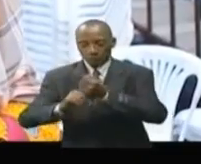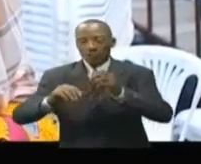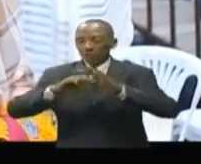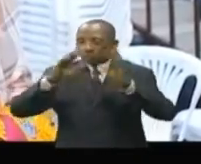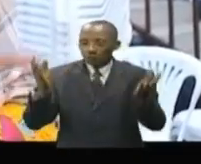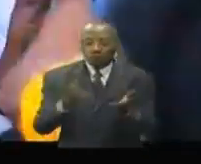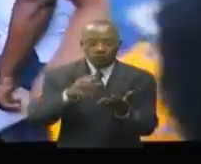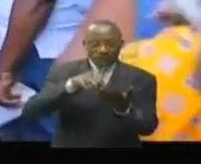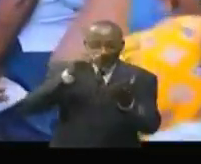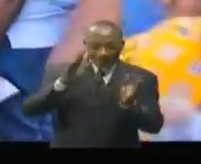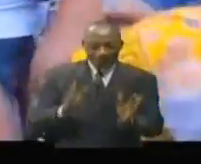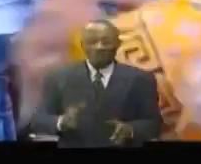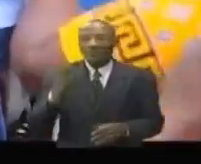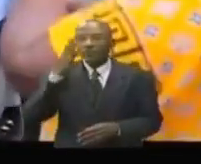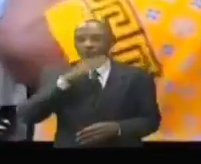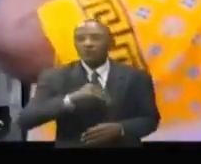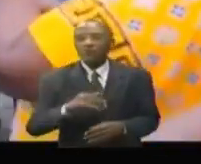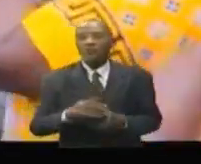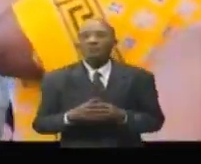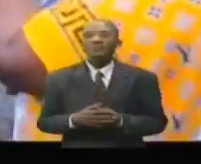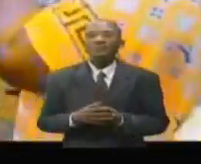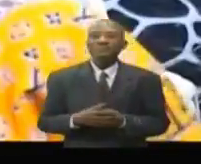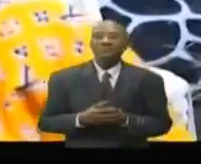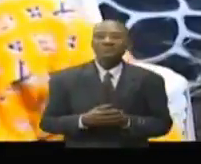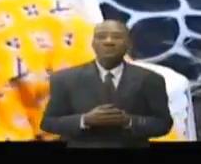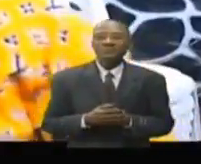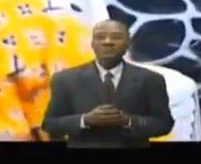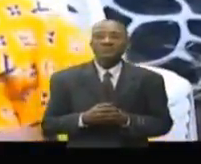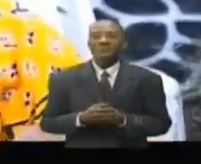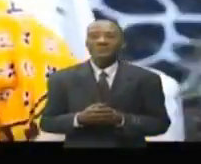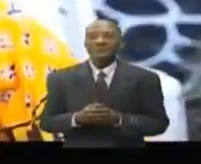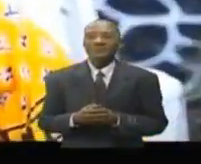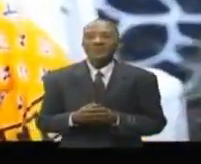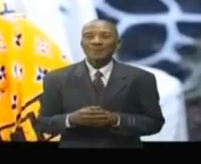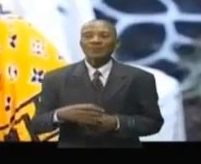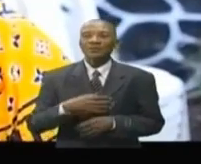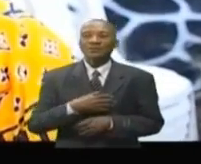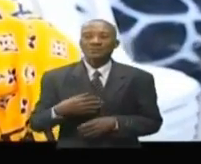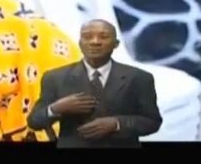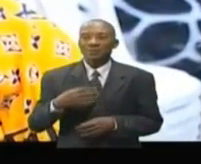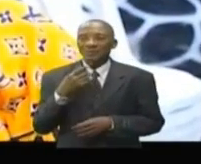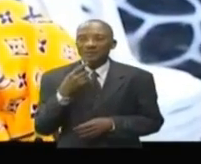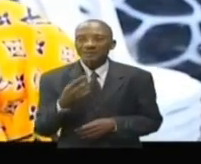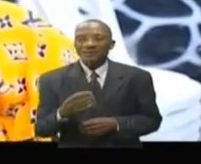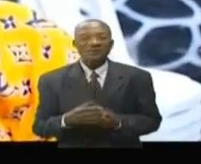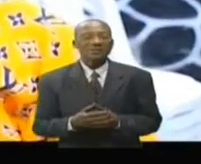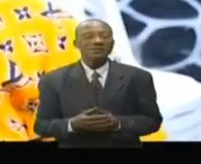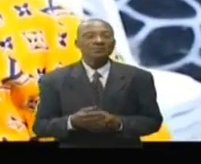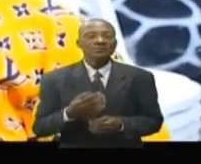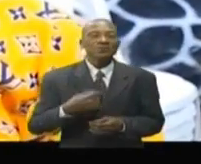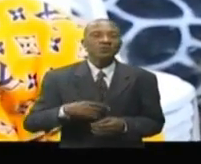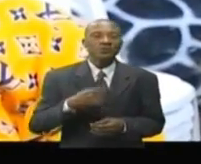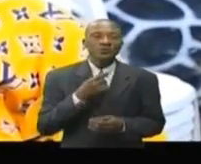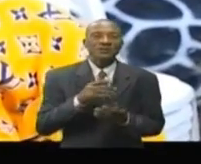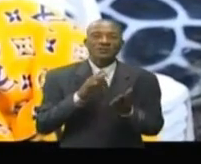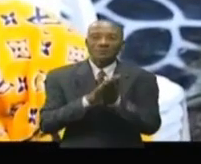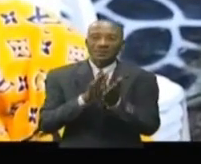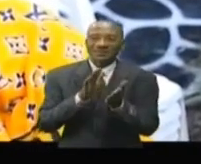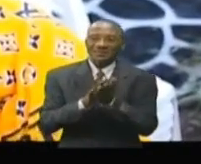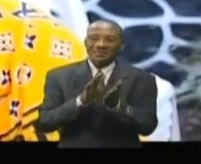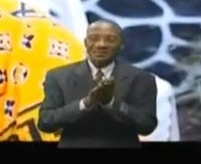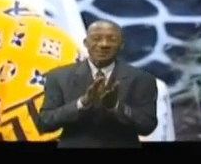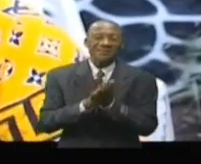les bienfaiteurs. Nous sommes très contentes de ces gestes posés à notre endroit. C'était des histoires